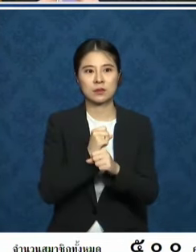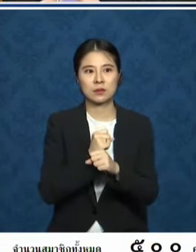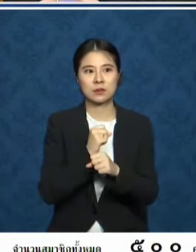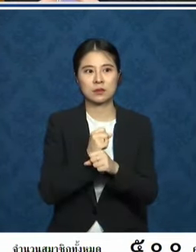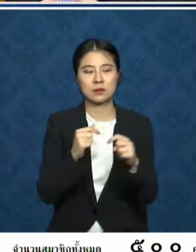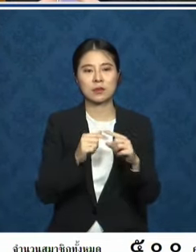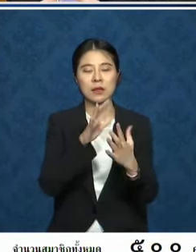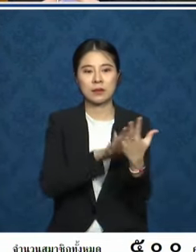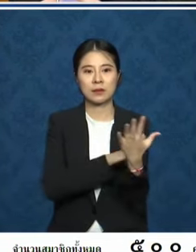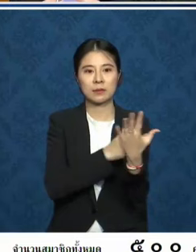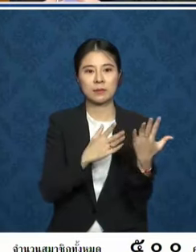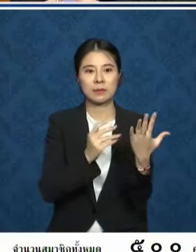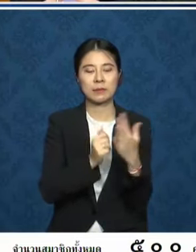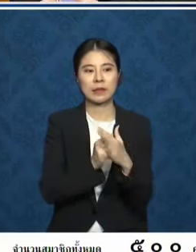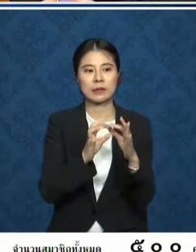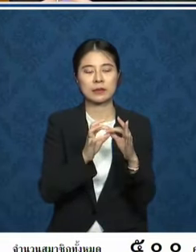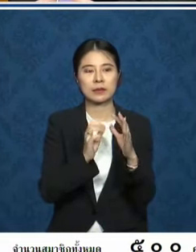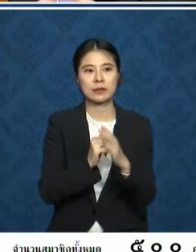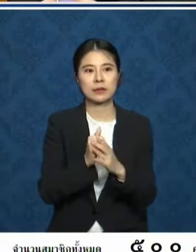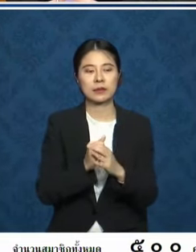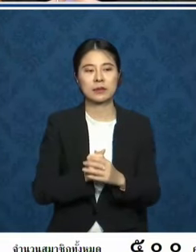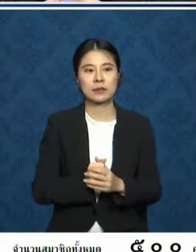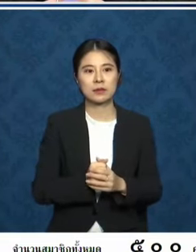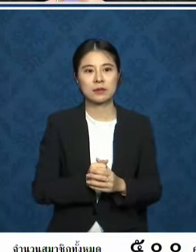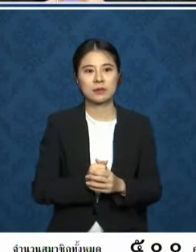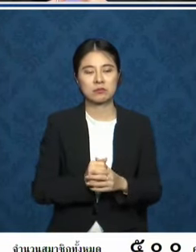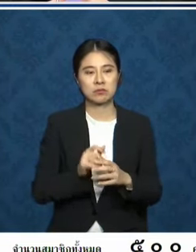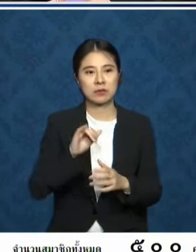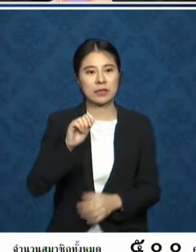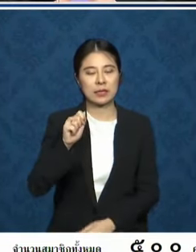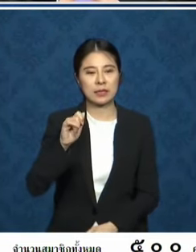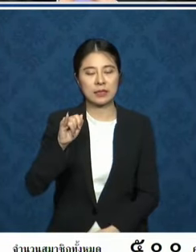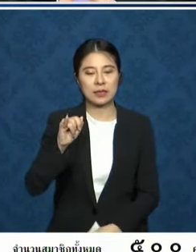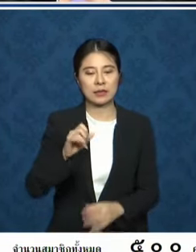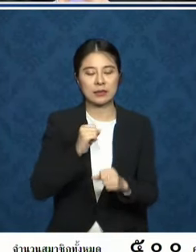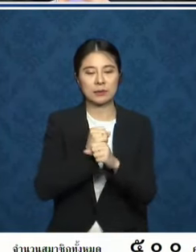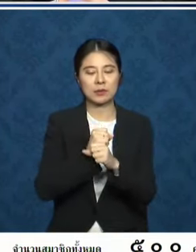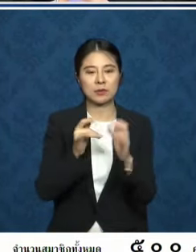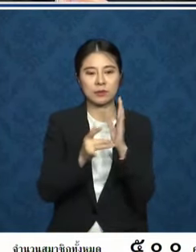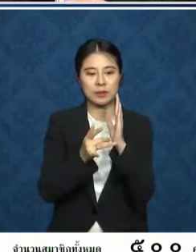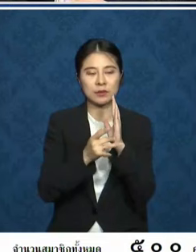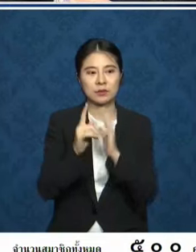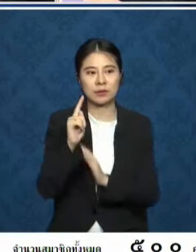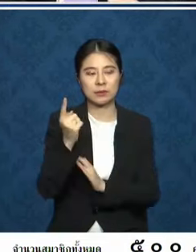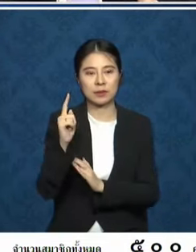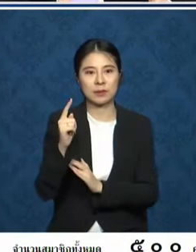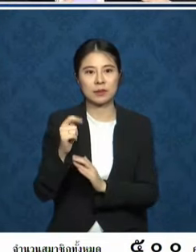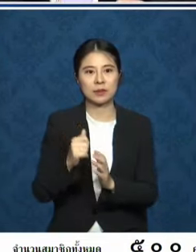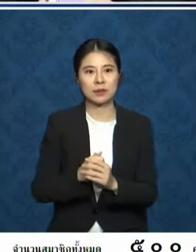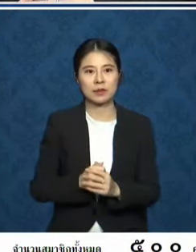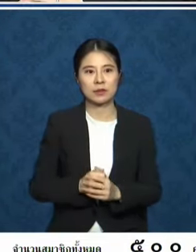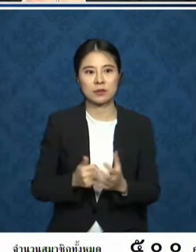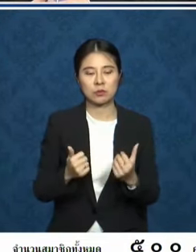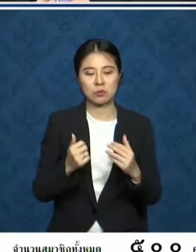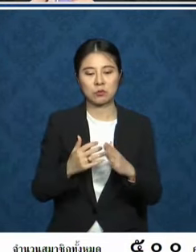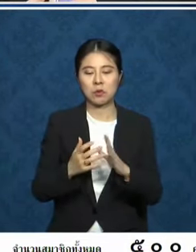แผนปฏิบัติการด้านปญญาประดิตแห่งชาติซึเป็แผนปี 65-70ปัจจบัน AI แก